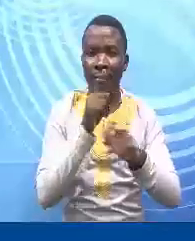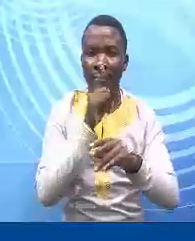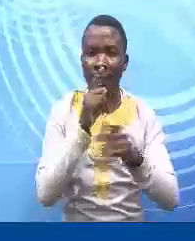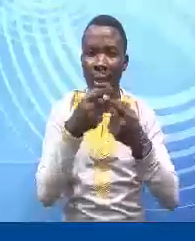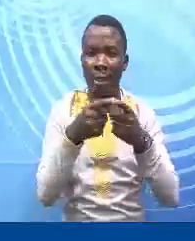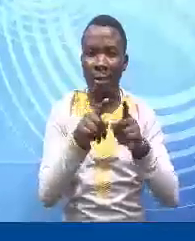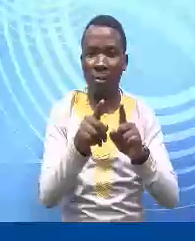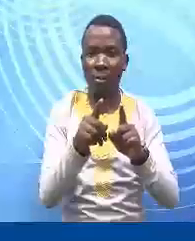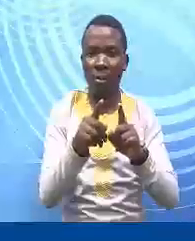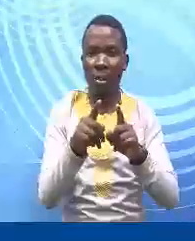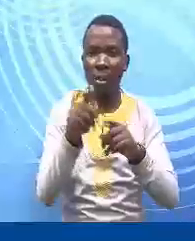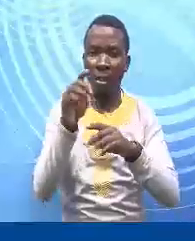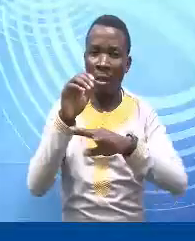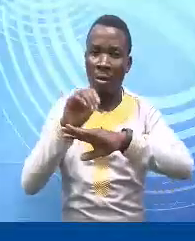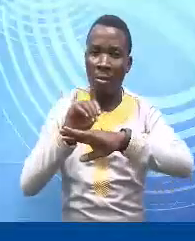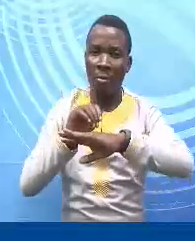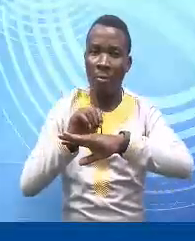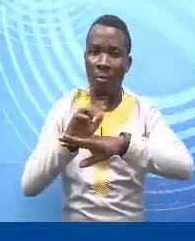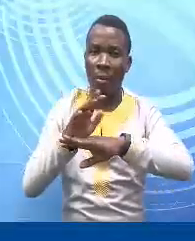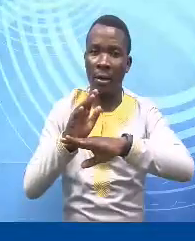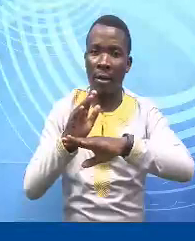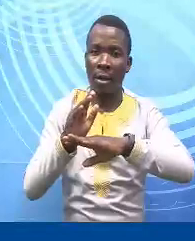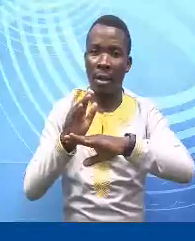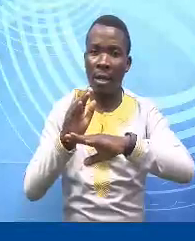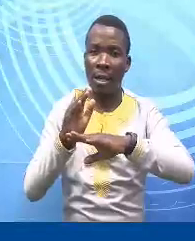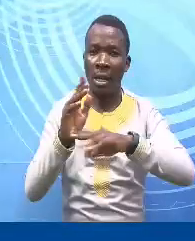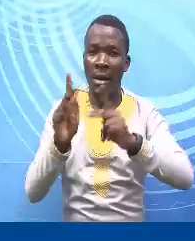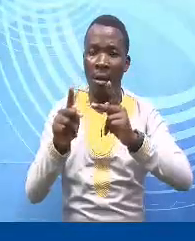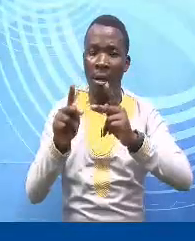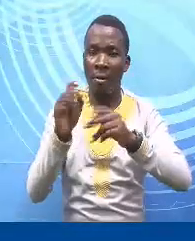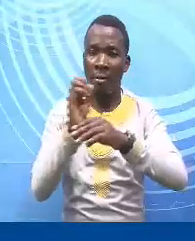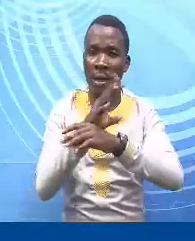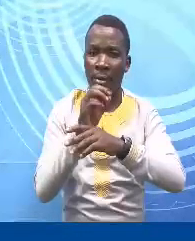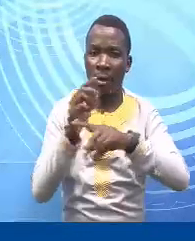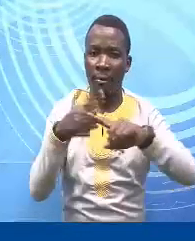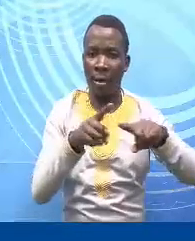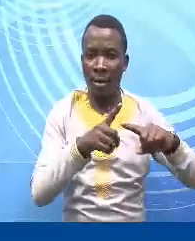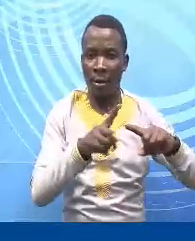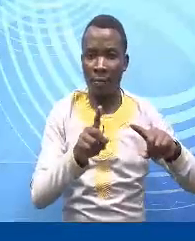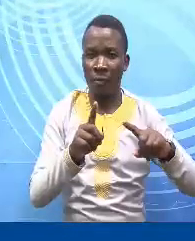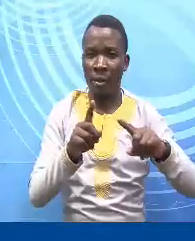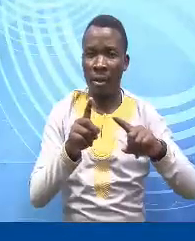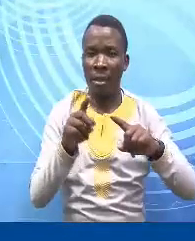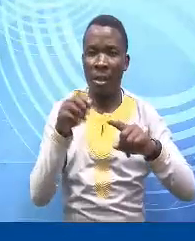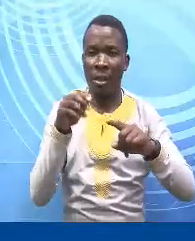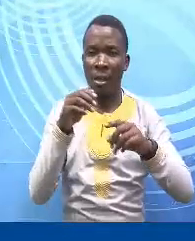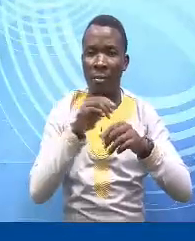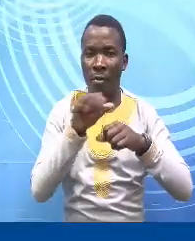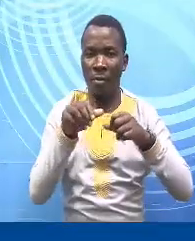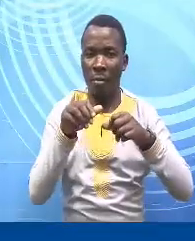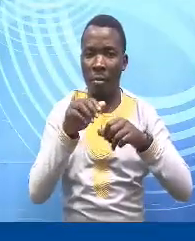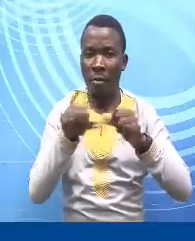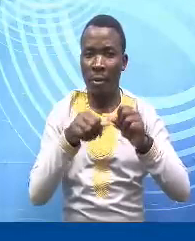hari kutohereje abanda kuri y'ibigo tukabagira inama nyine ngo bajye kugukosora ikintu kurwanya ihohoterwa